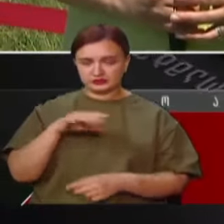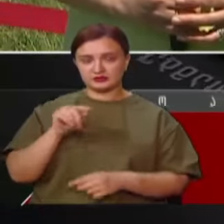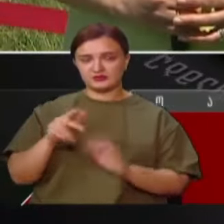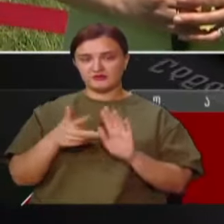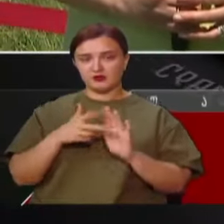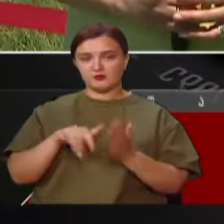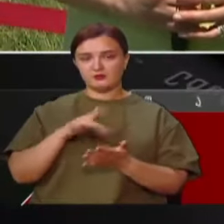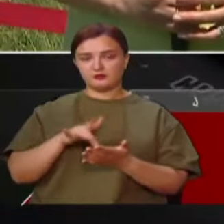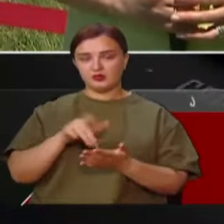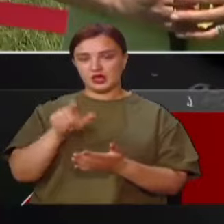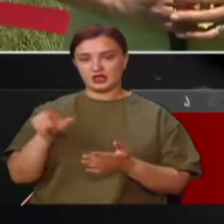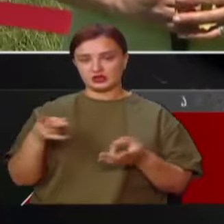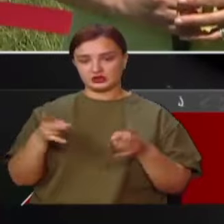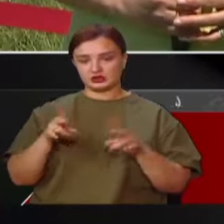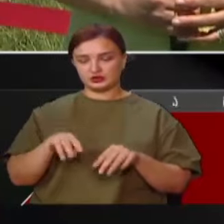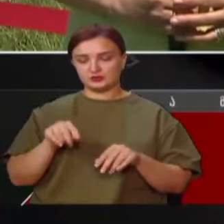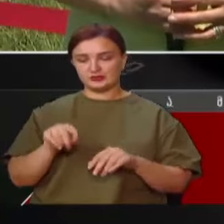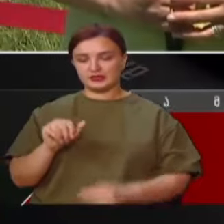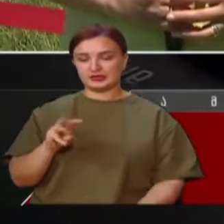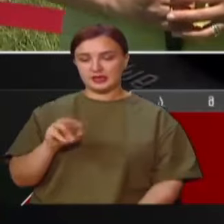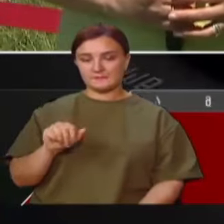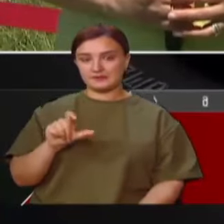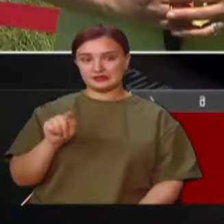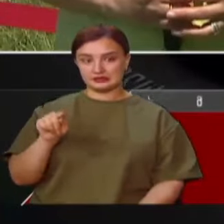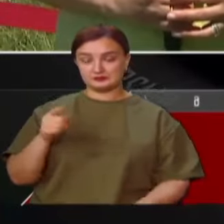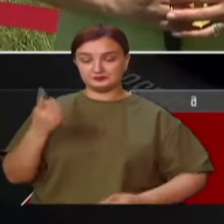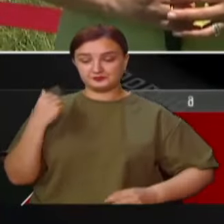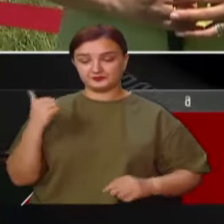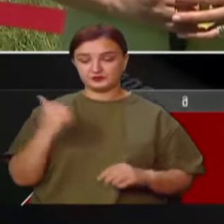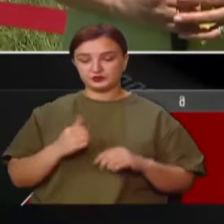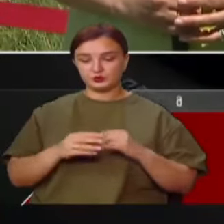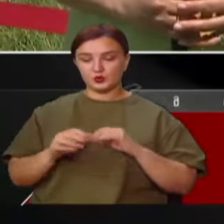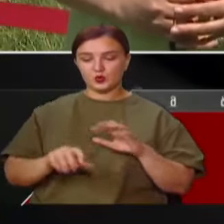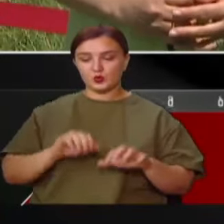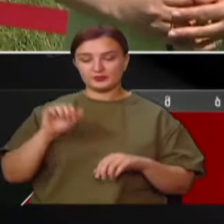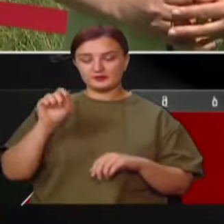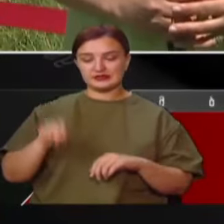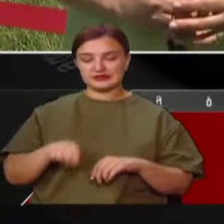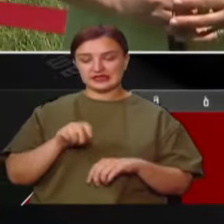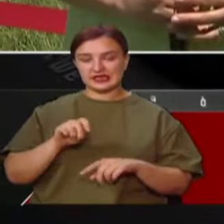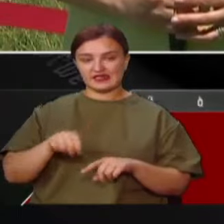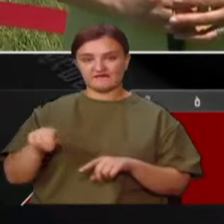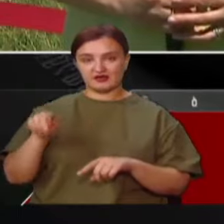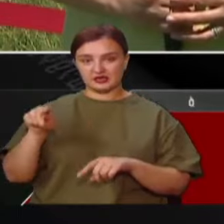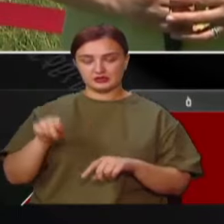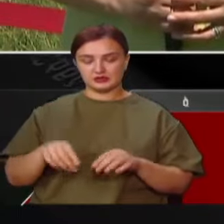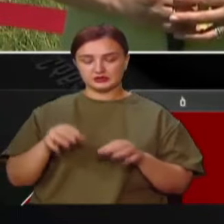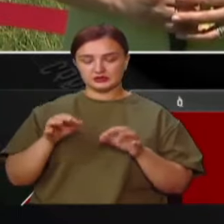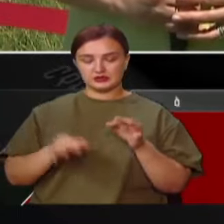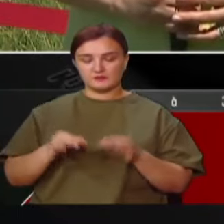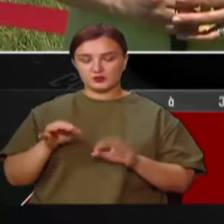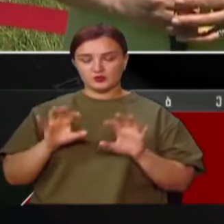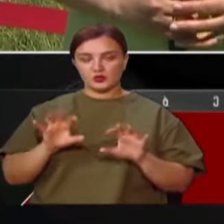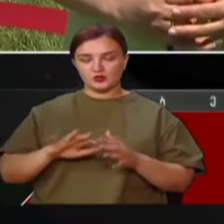8 მოქალაქე რჩება, აქედან თამაზ ბეღელურს გასულკვირას ოკუპირებული ცხინვალის ეგრეთ წოდებულმა სასამართლომ უკანონოდ